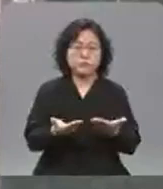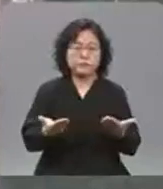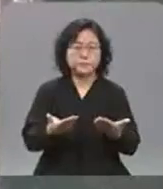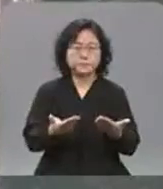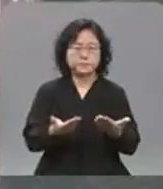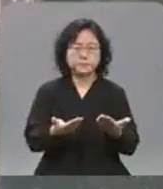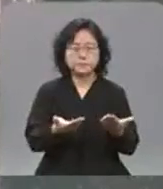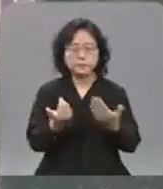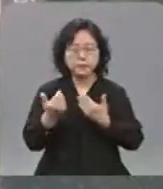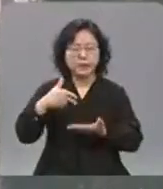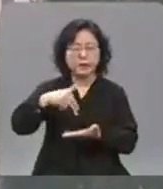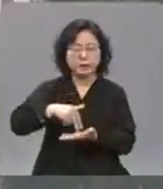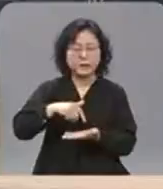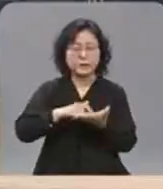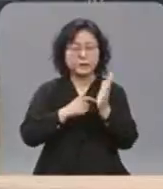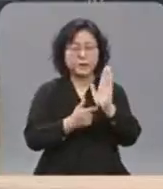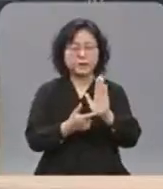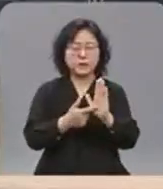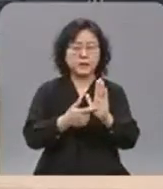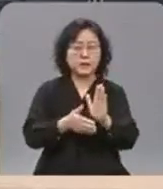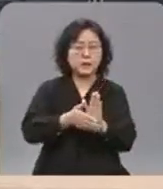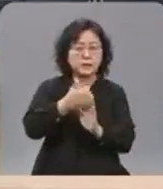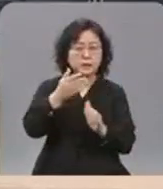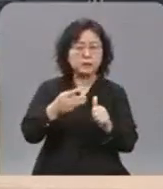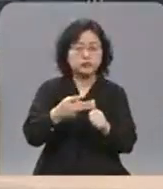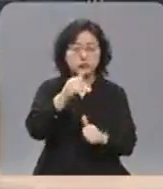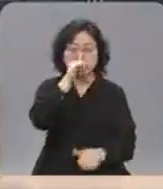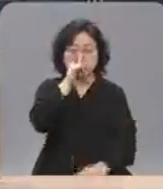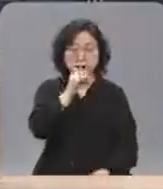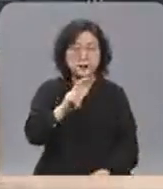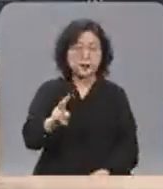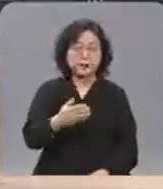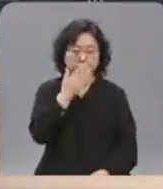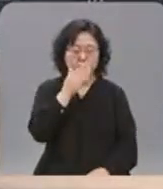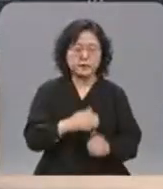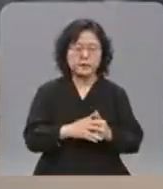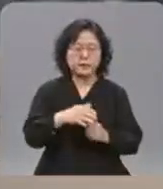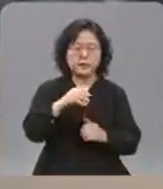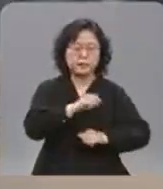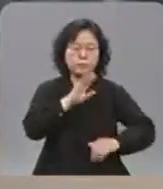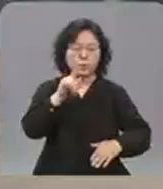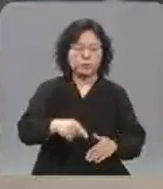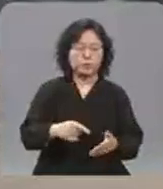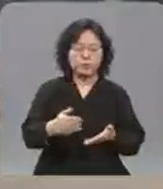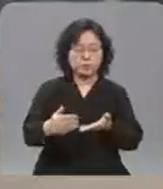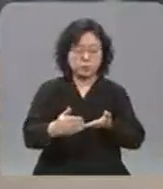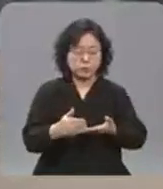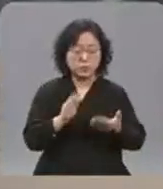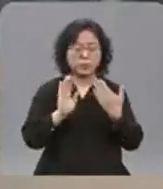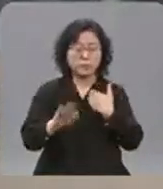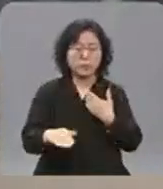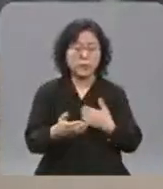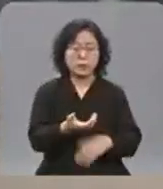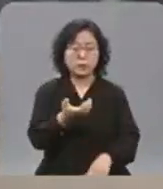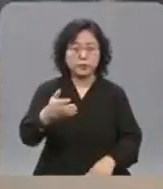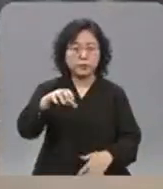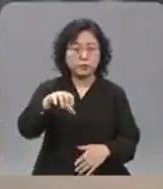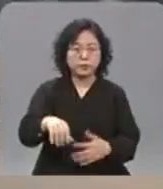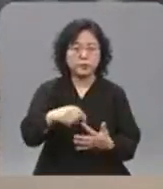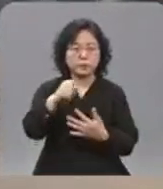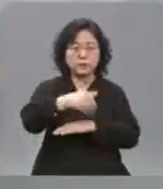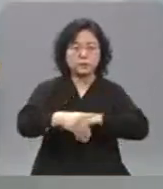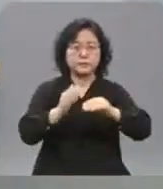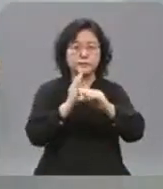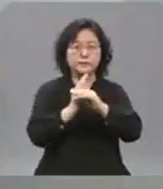군공항 유치 의사를 공식적으로 밝히는 지자체가 있어야 시작됩니다. 국방부는 유치 의향서를 접수한 뒤 예비 이전 후보지를